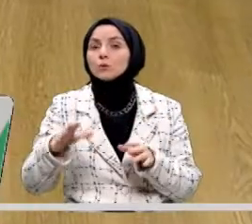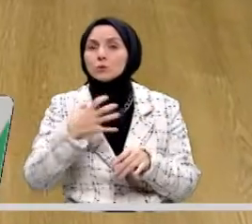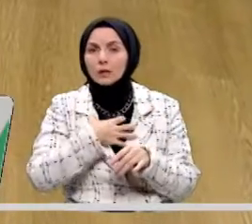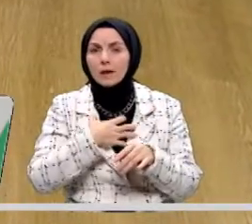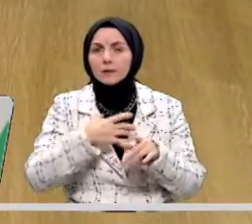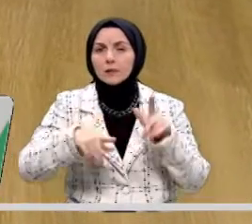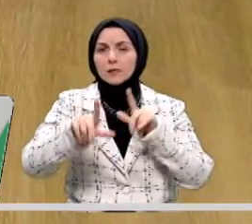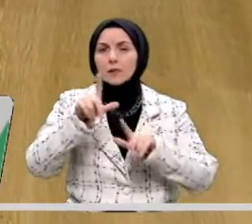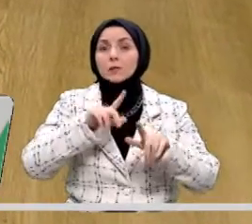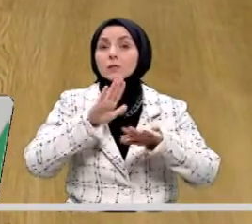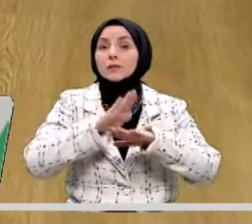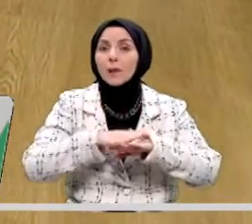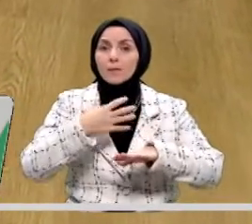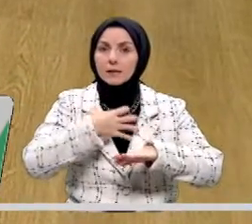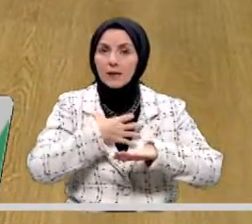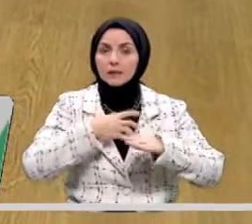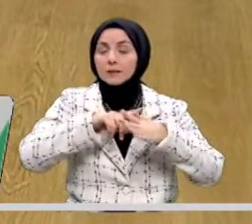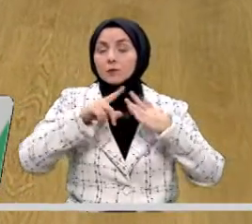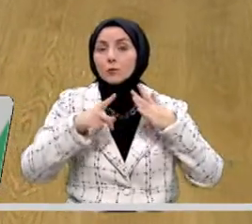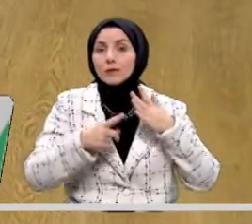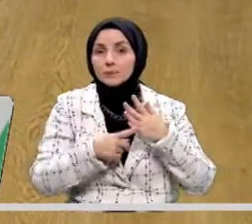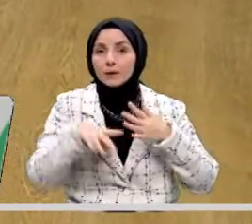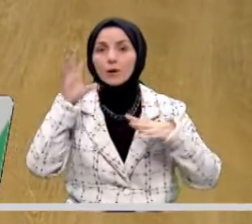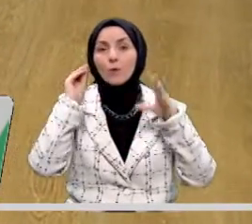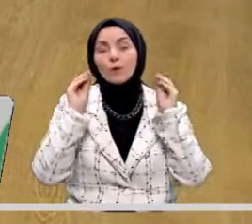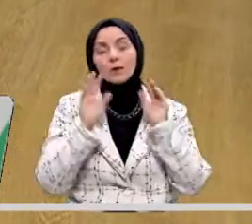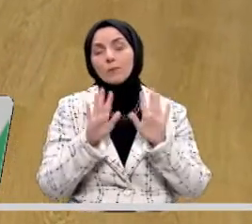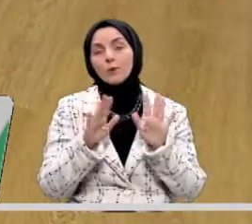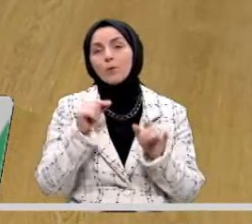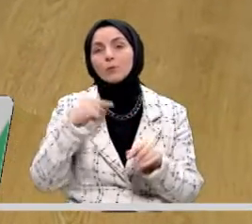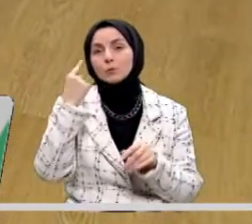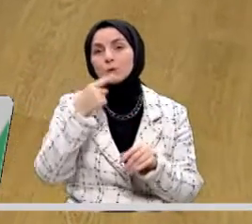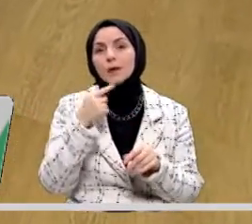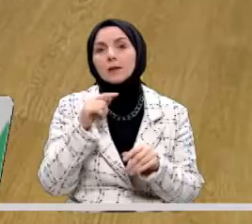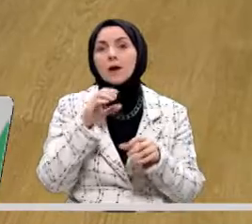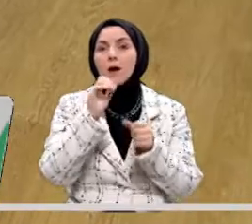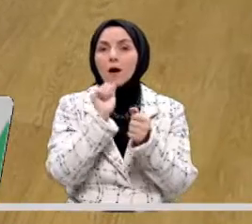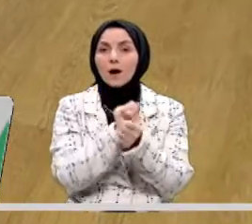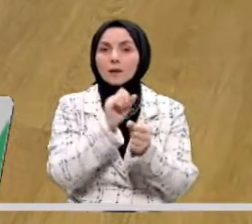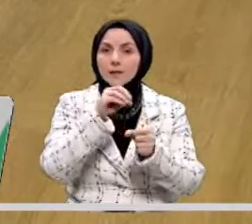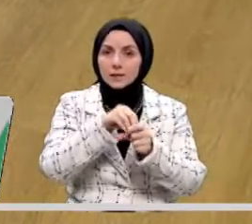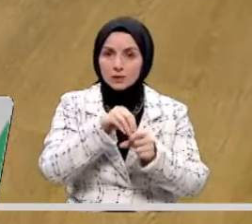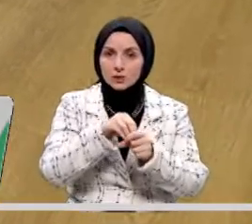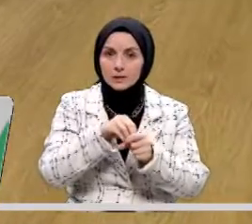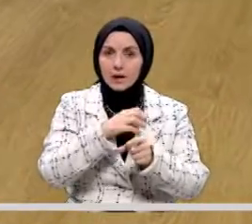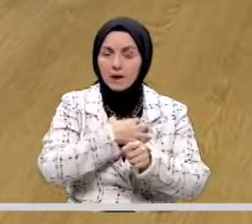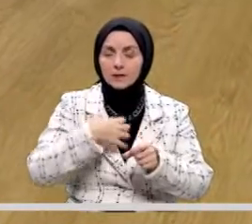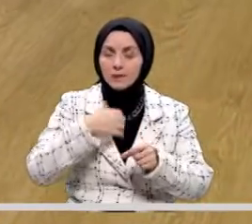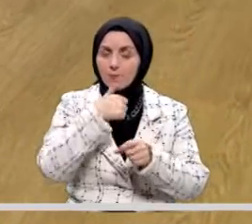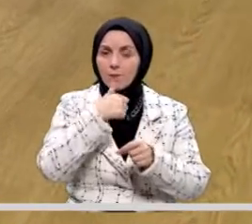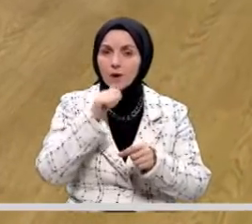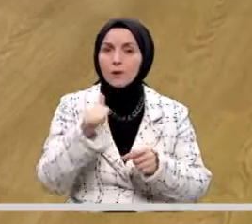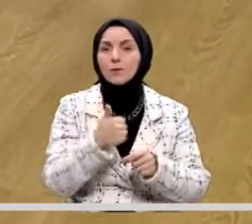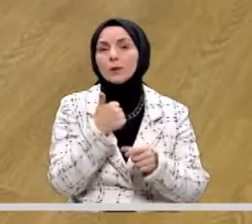etmeyi kendini Yönetmeyi öğrenemiyor Peki hocam Tam burada sormak istiyorum şimdi Maalesef ki sanıyorum hayatlarımızda